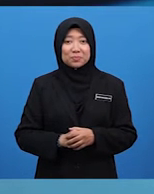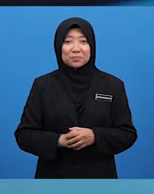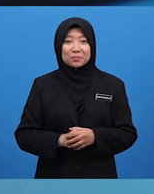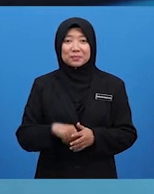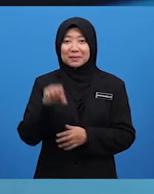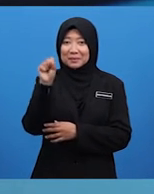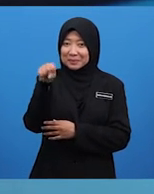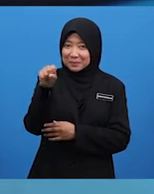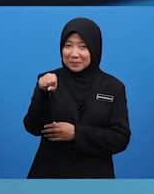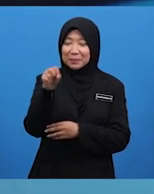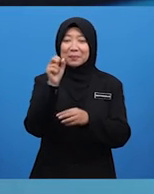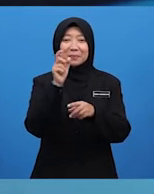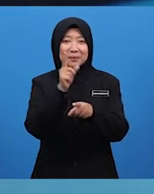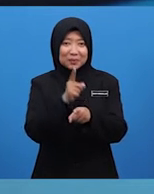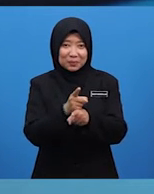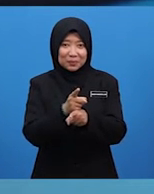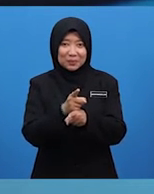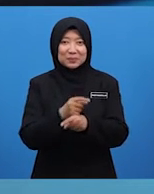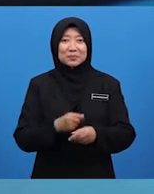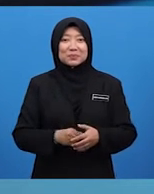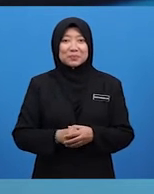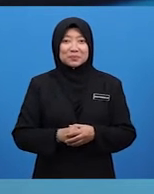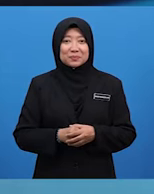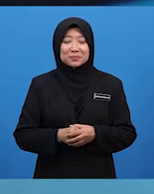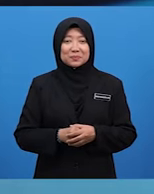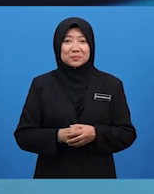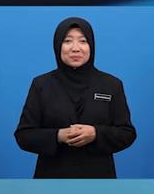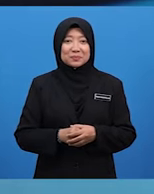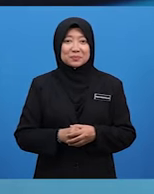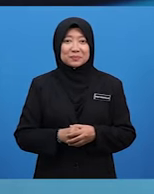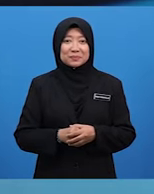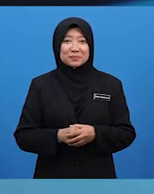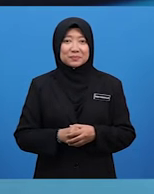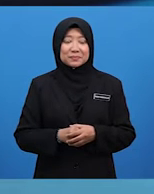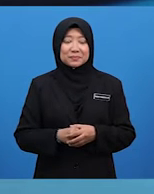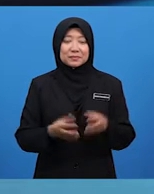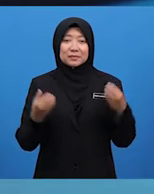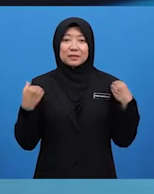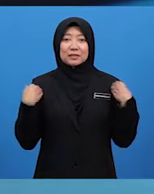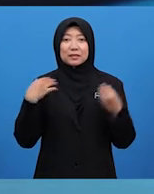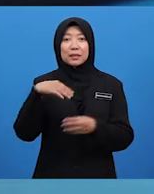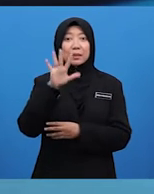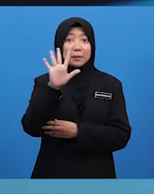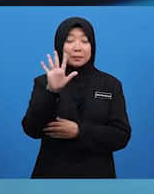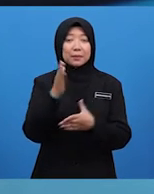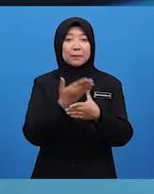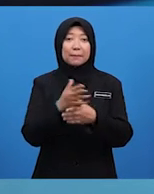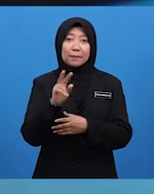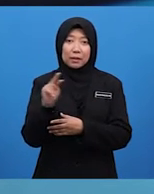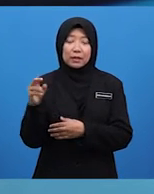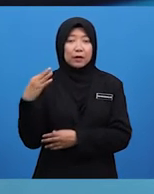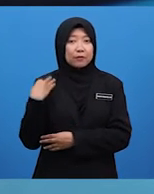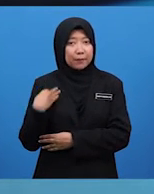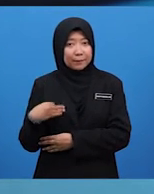Ya, betul tu. Baik murid-murid, terdapat 5 bahagian